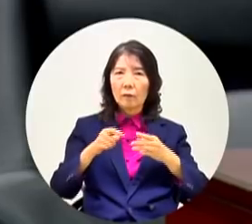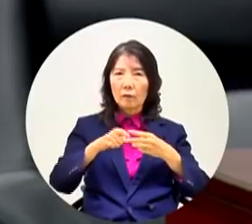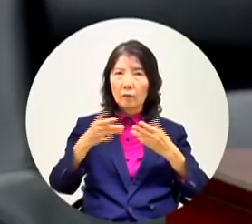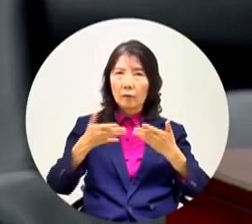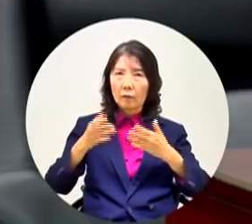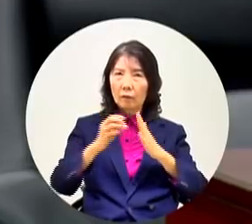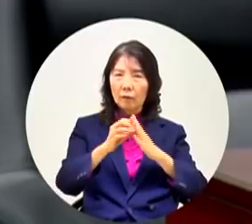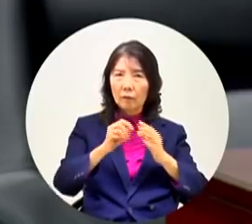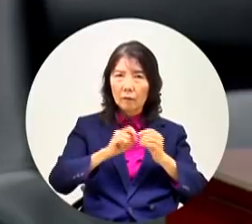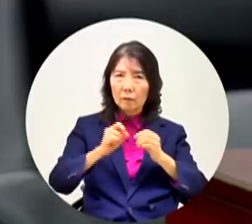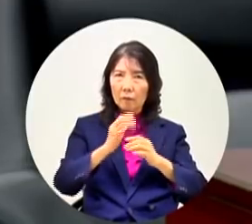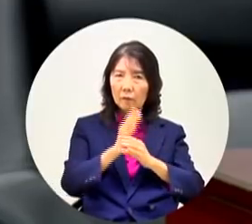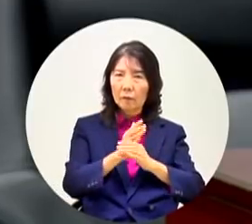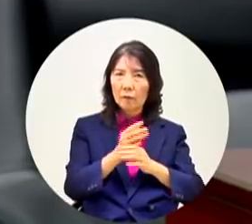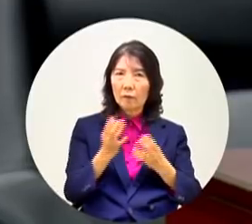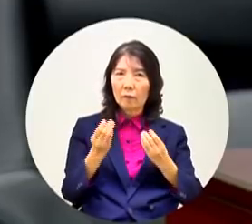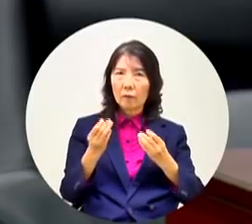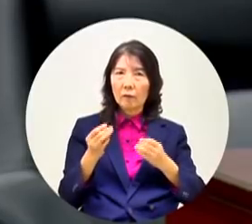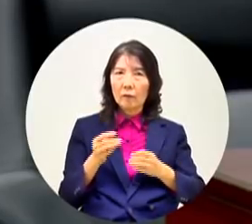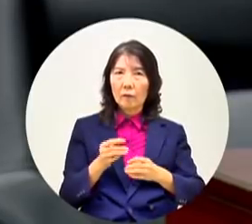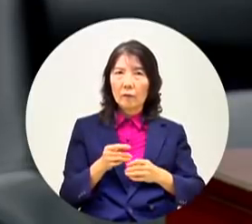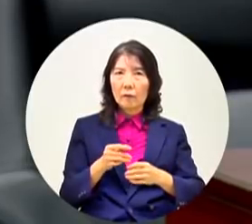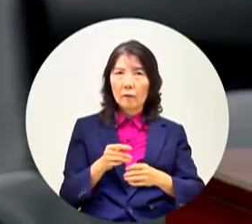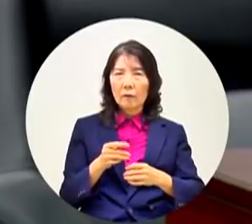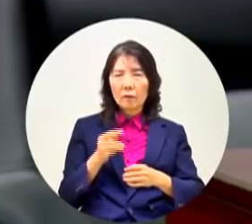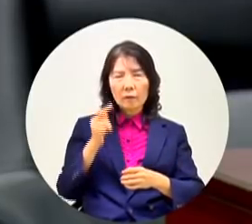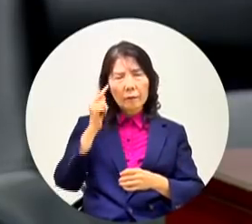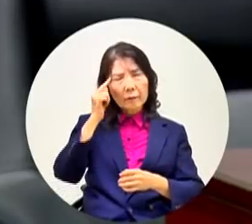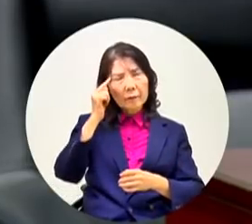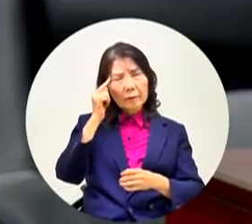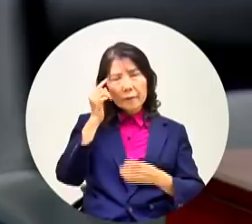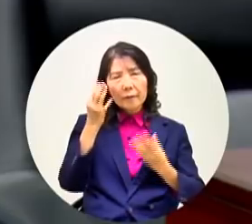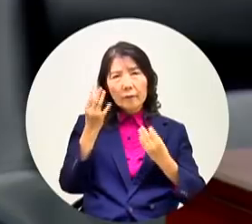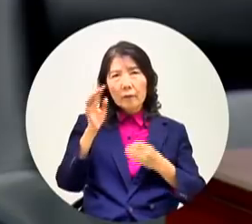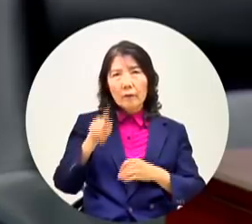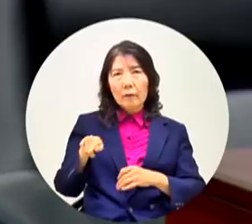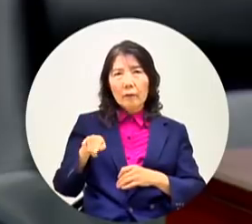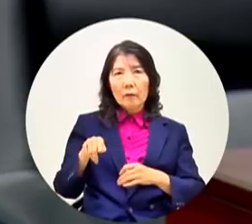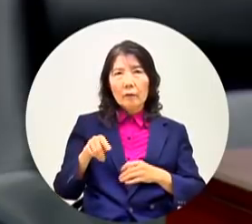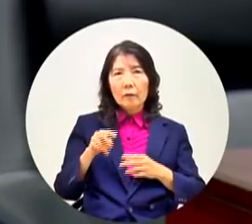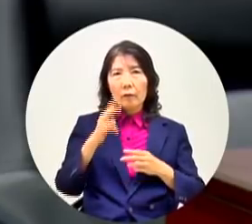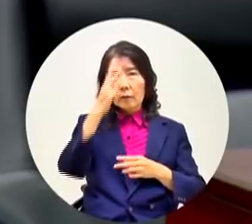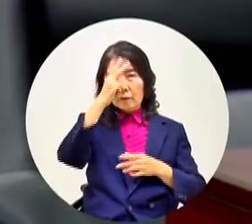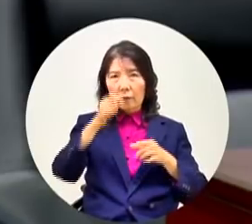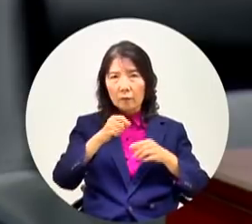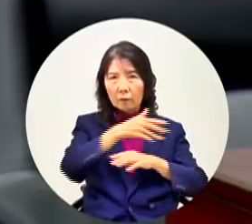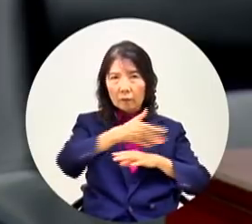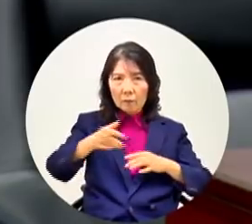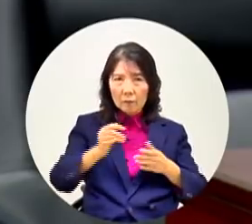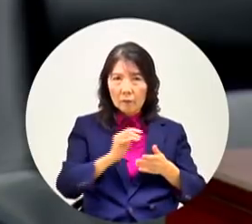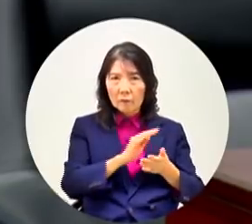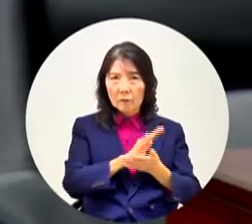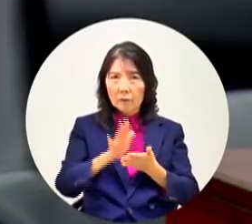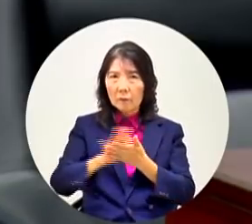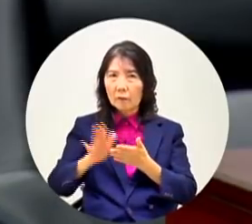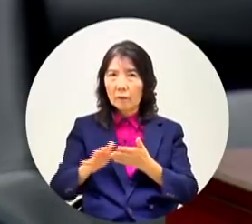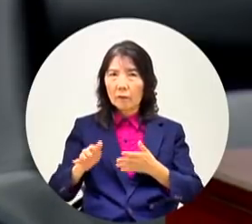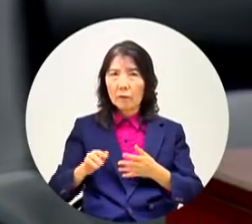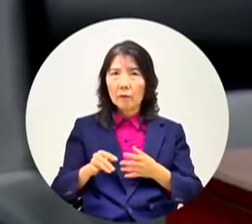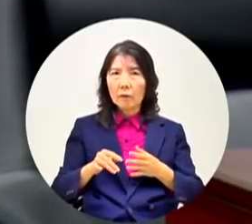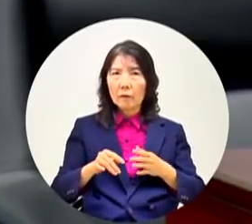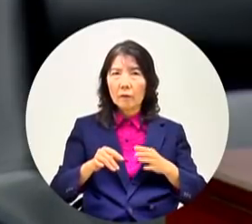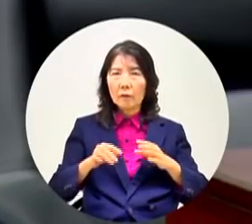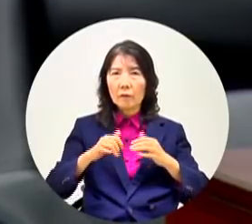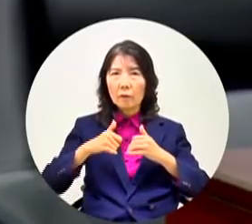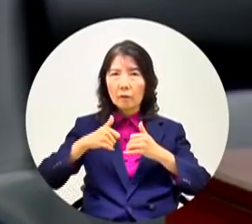规划当中没有做，无想到甲啊过去咱的车工程，你针对咱一个路角甲开到多伫个迄个